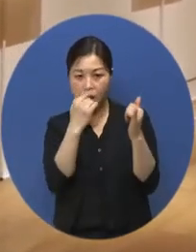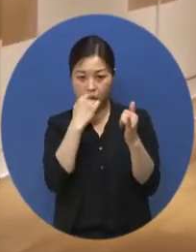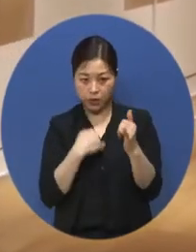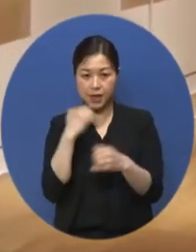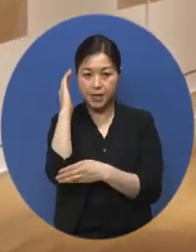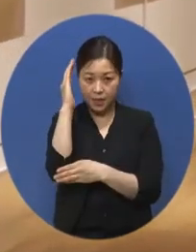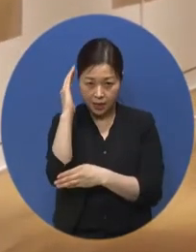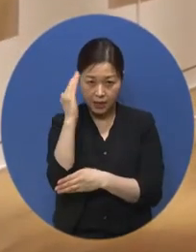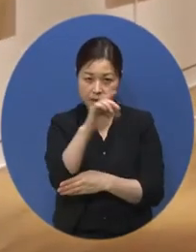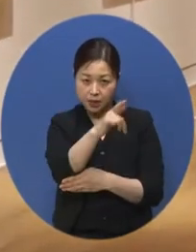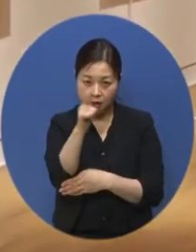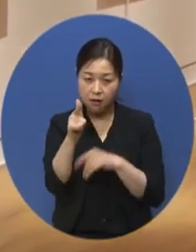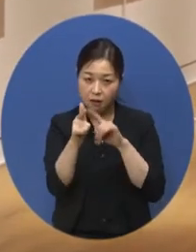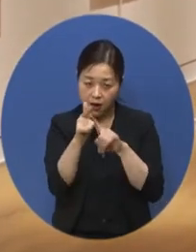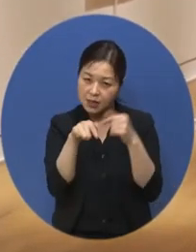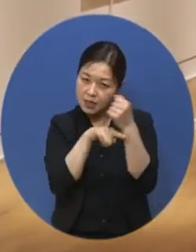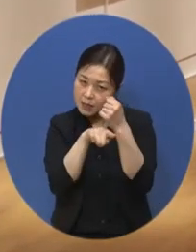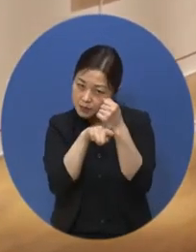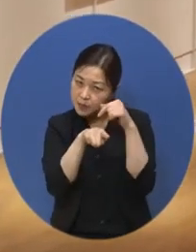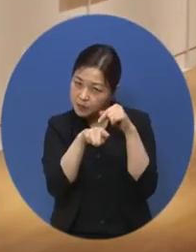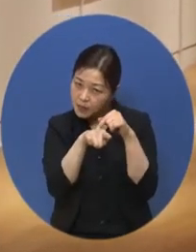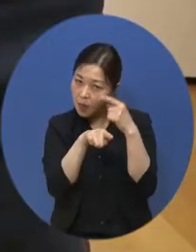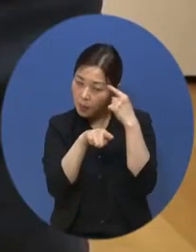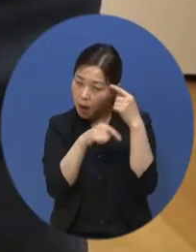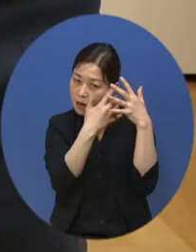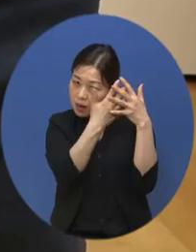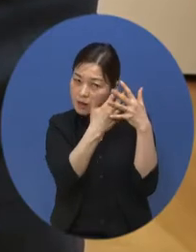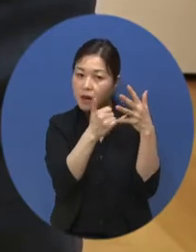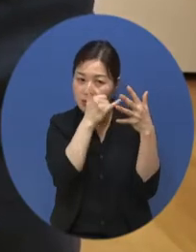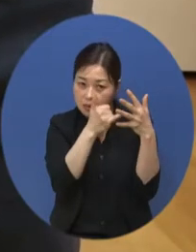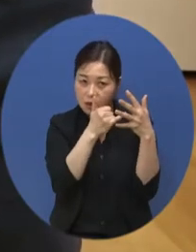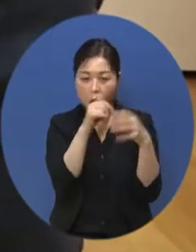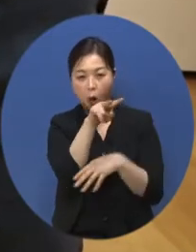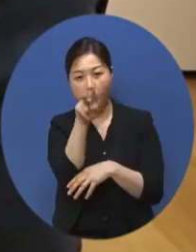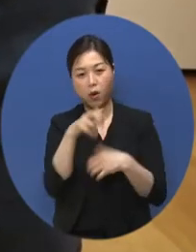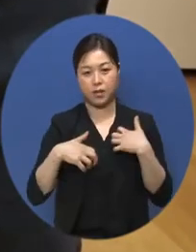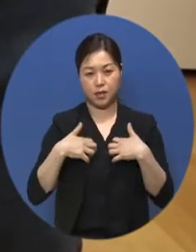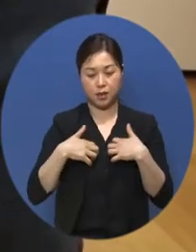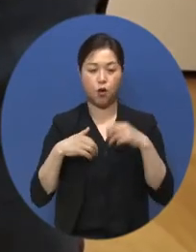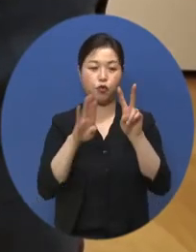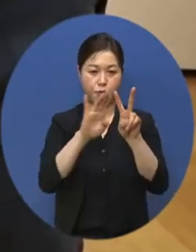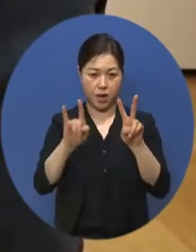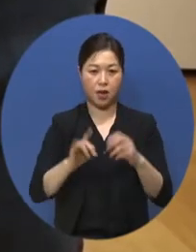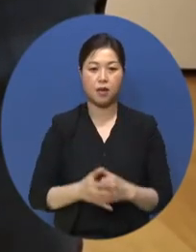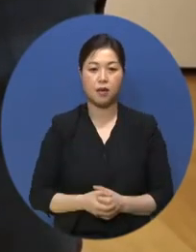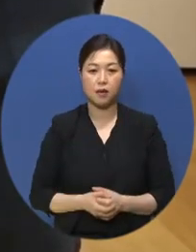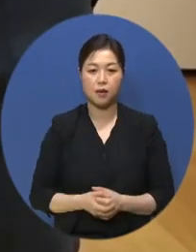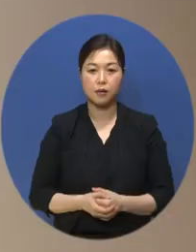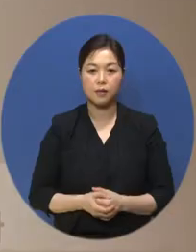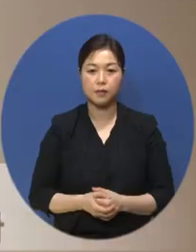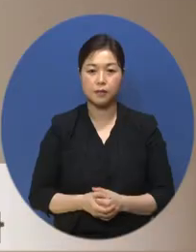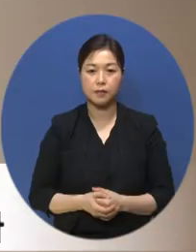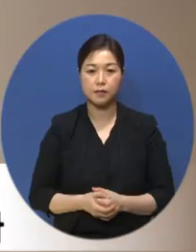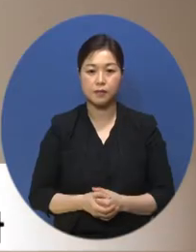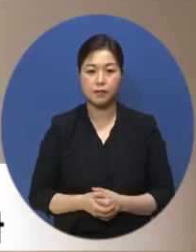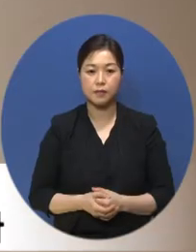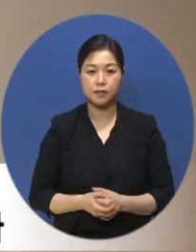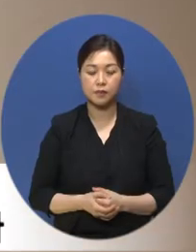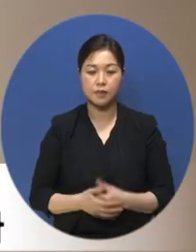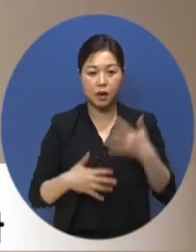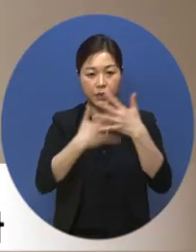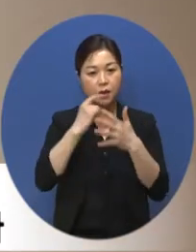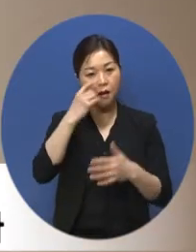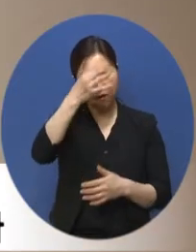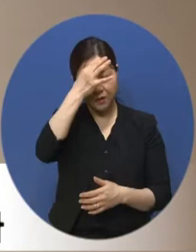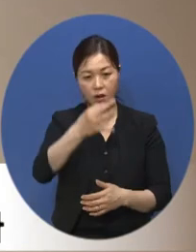등 다양한 해석을 이끌어 되도록 유도해 감상하는 즐거움은 두배가 됩니다 미디아 테스